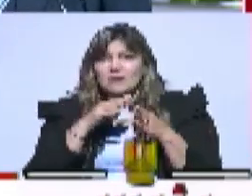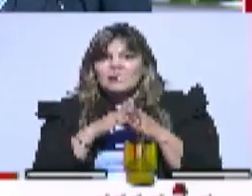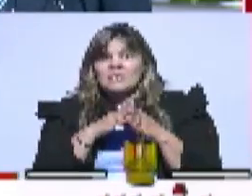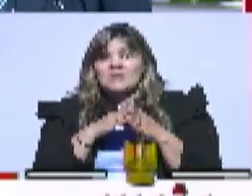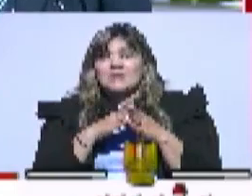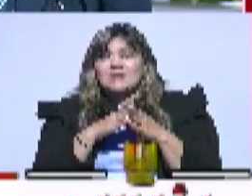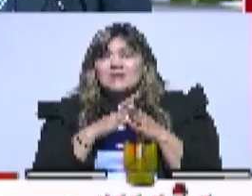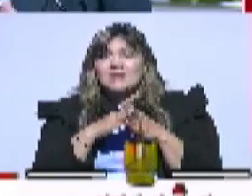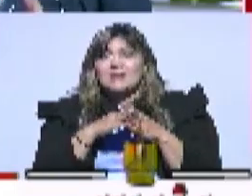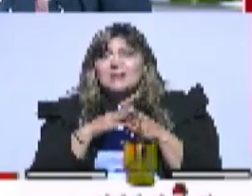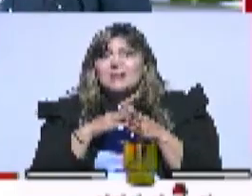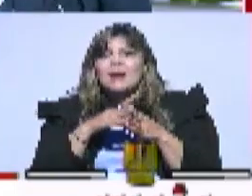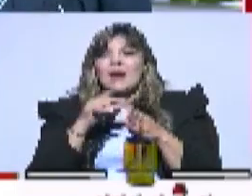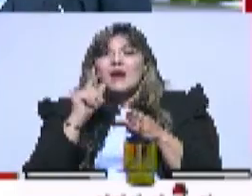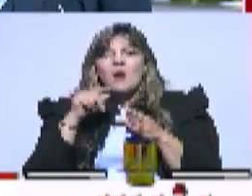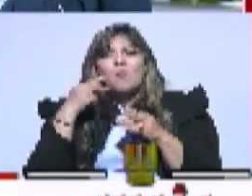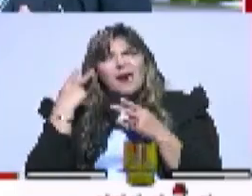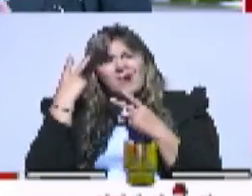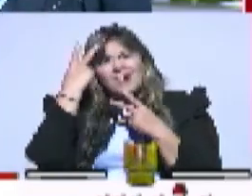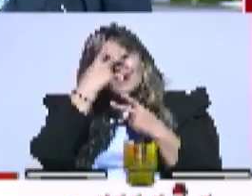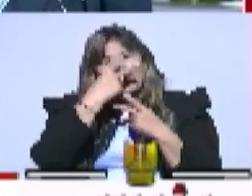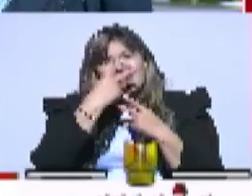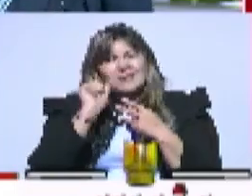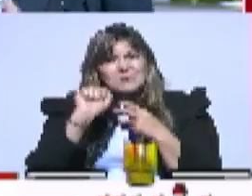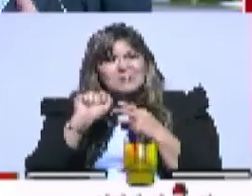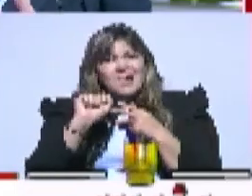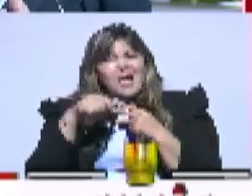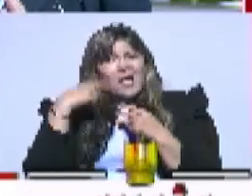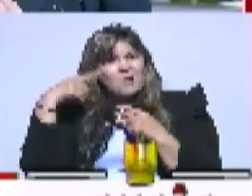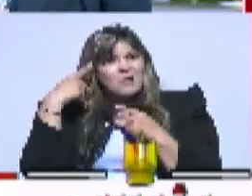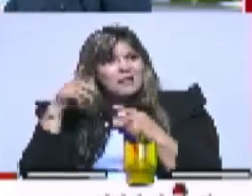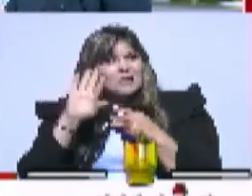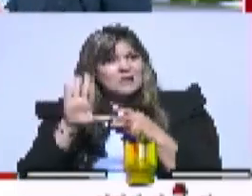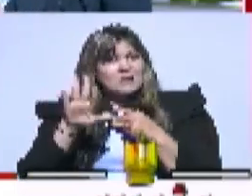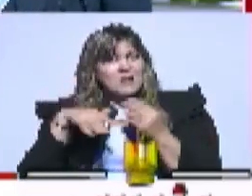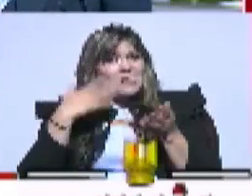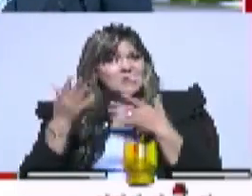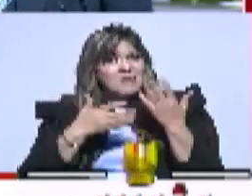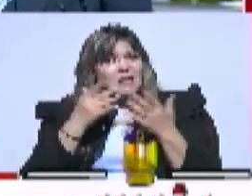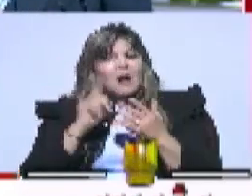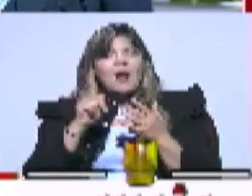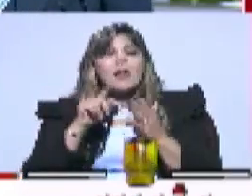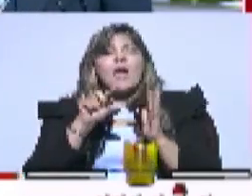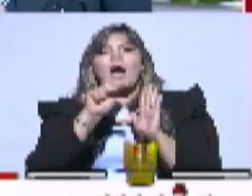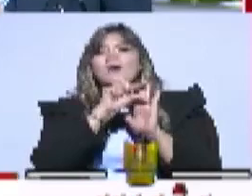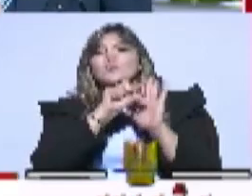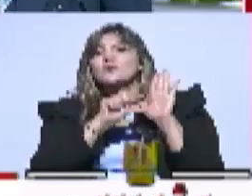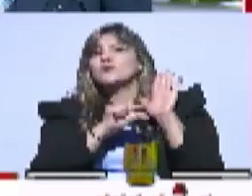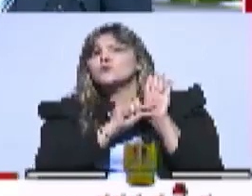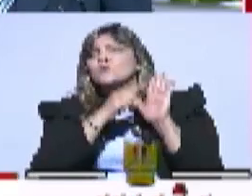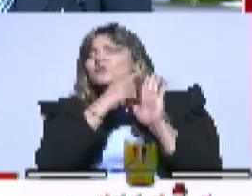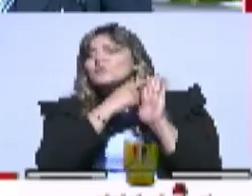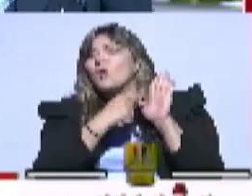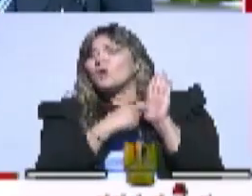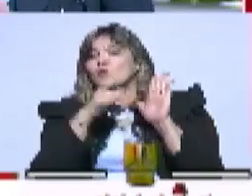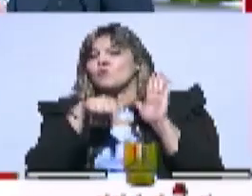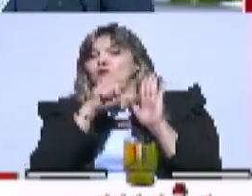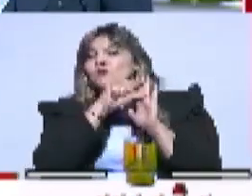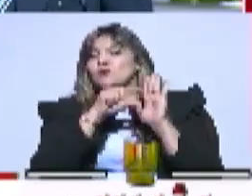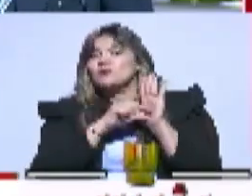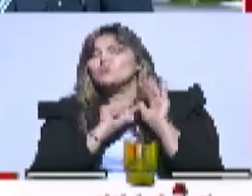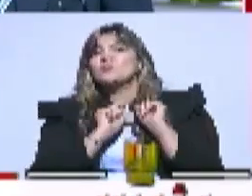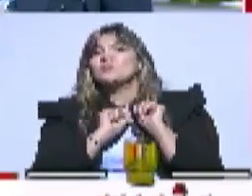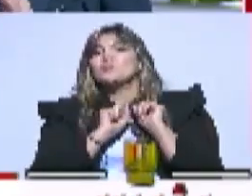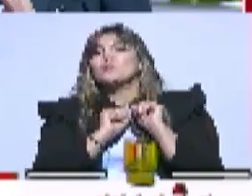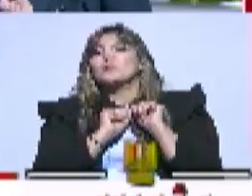للانتخابات ليس وفقا لقانونها فقط بالزبط، ولكن استنادا إلى مواد دستورية حاكمة